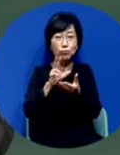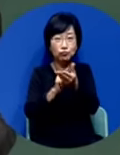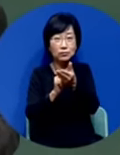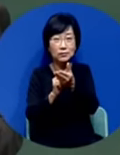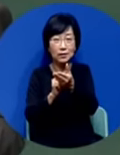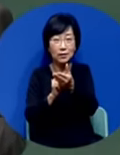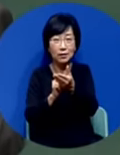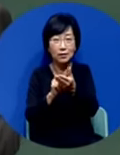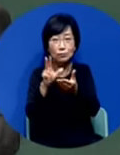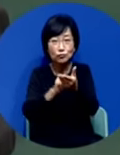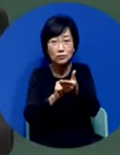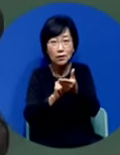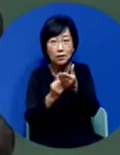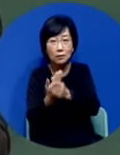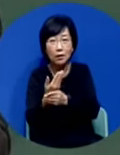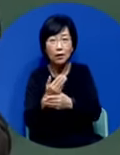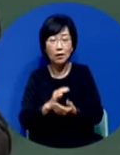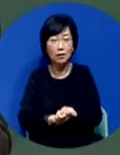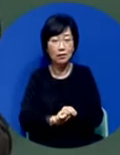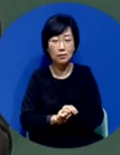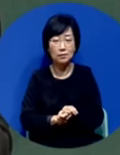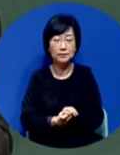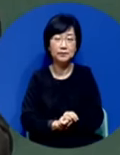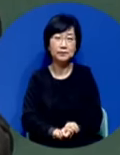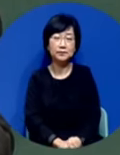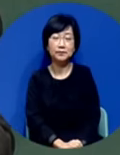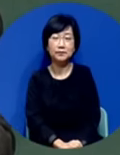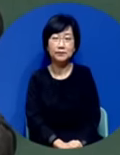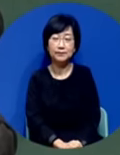就是发生了一些真的是很荒谬的事情。 이건 기도해야 됩니다. 공식적으로 나왔으니까.